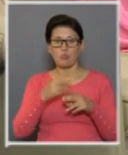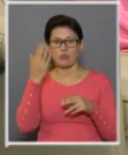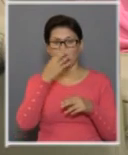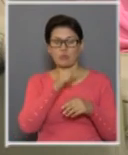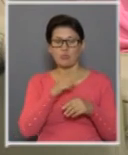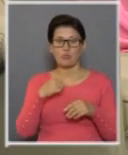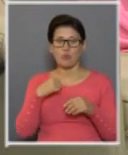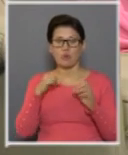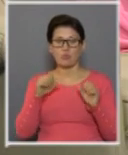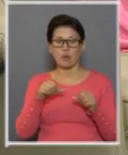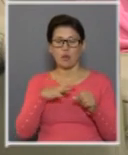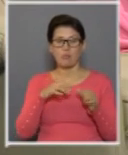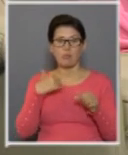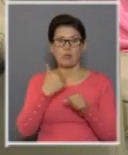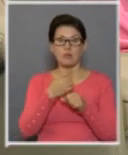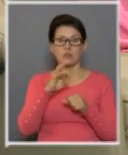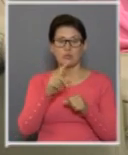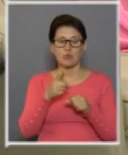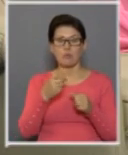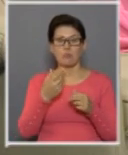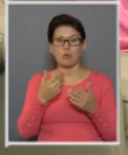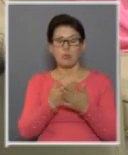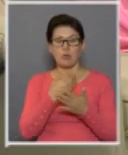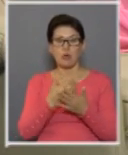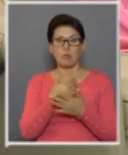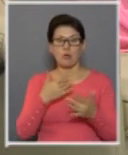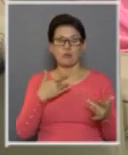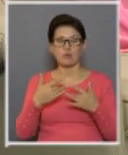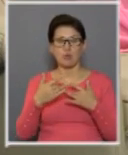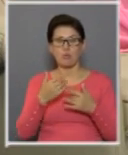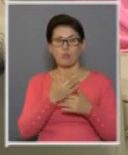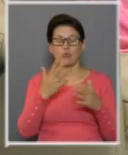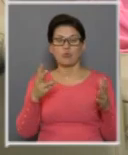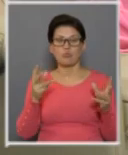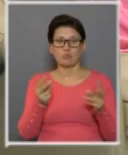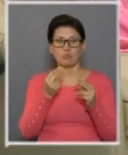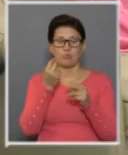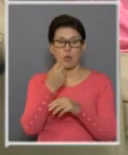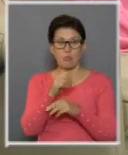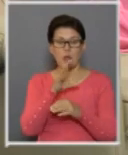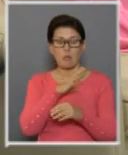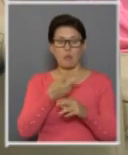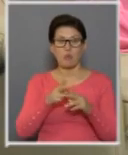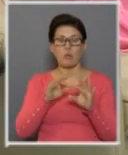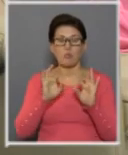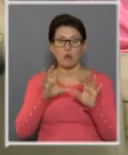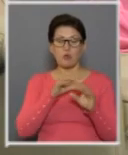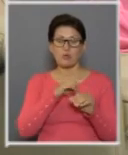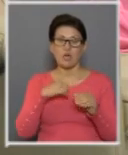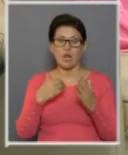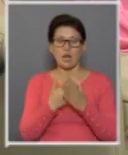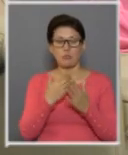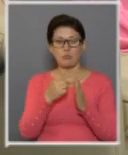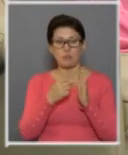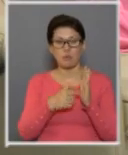жайлы өзің айтып кетсең, басты рөлді сомдапсың, негізгі жаңалығың сол ғой, енді актриса ретінде ол да бір үлкен бір жеңіс, солай емес пе? Иә, әрине. Сондықтан сол жайында өзің жаңалығыңмен